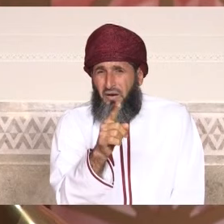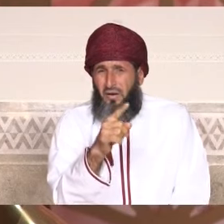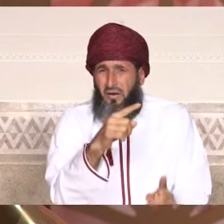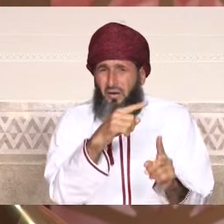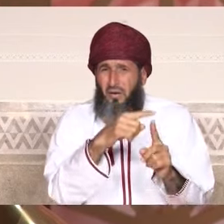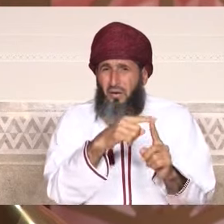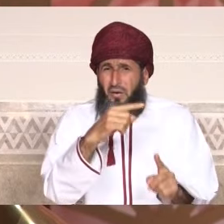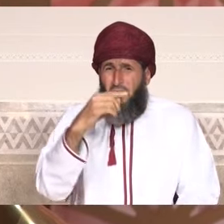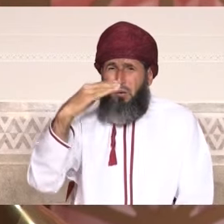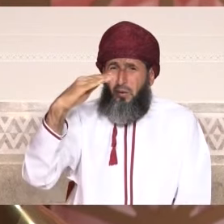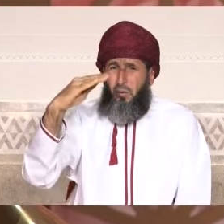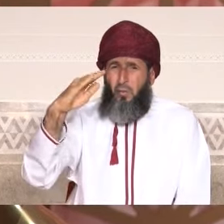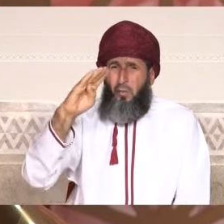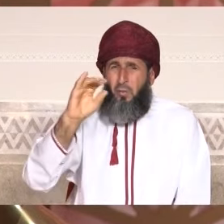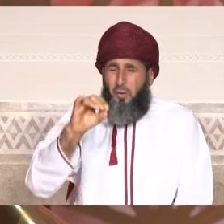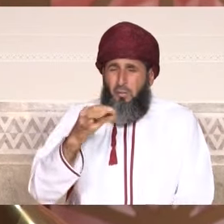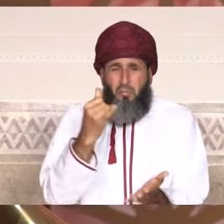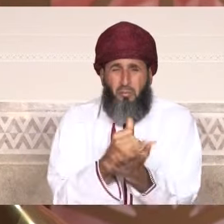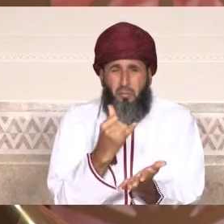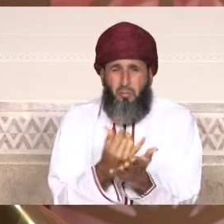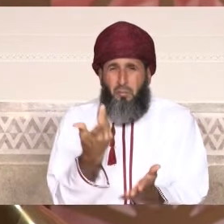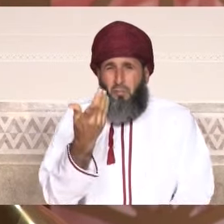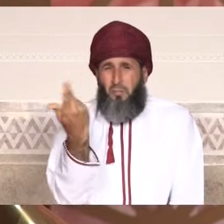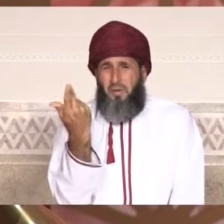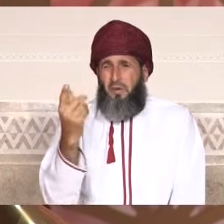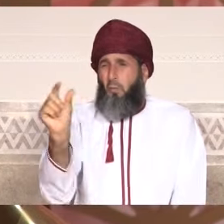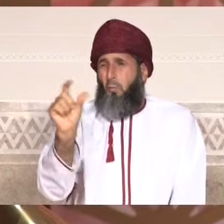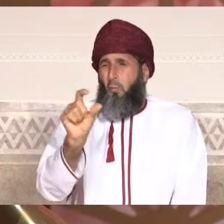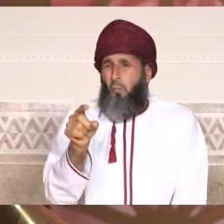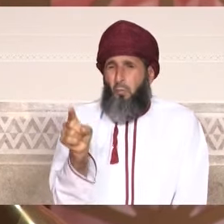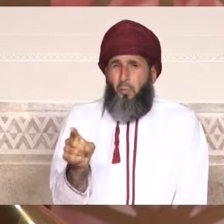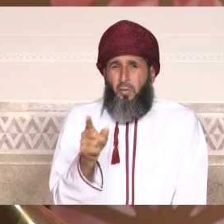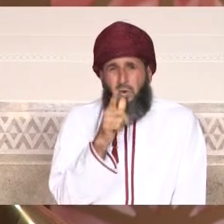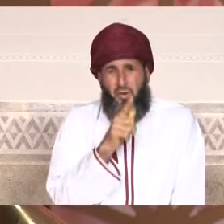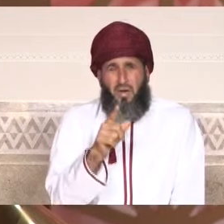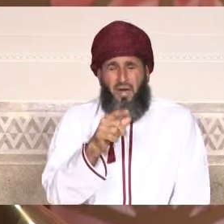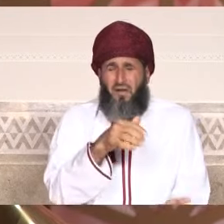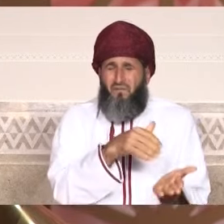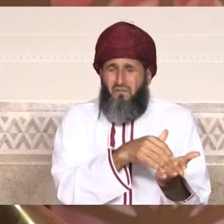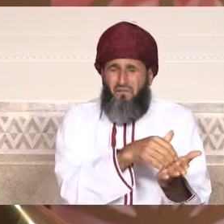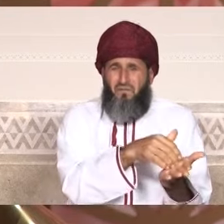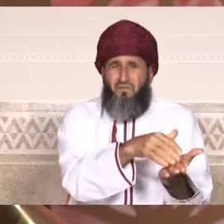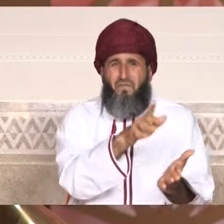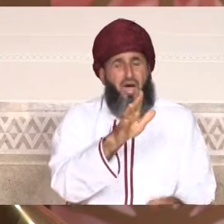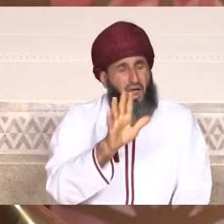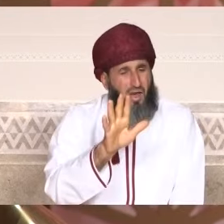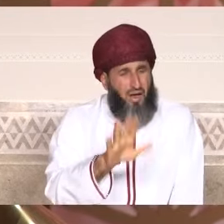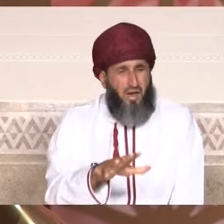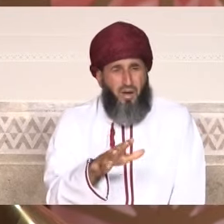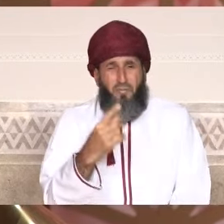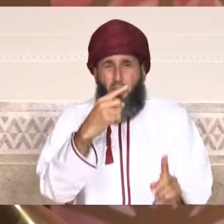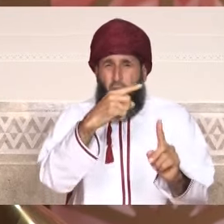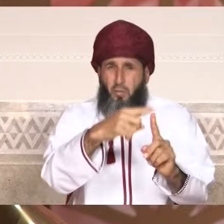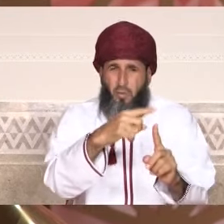تحت حكم المسلمين وسيادتهم وسلطانهم، فإذا كن عفيفات وكن فعلا من أهل